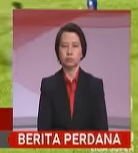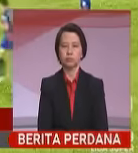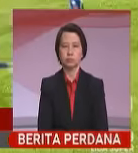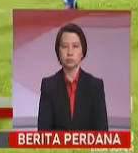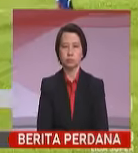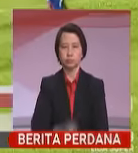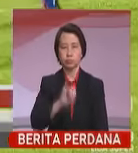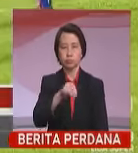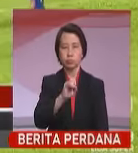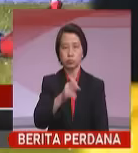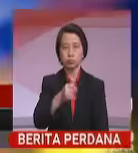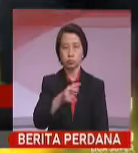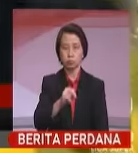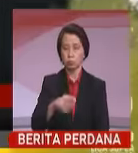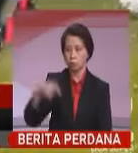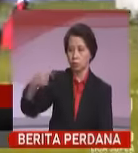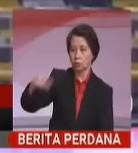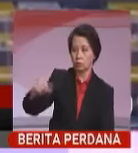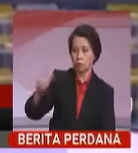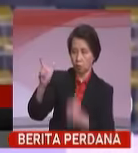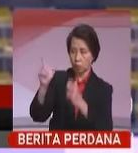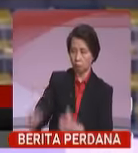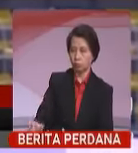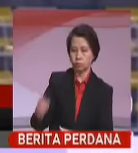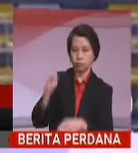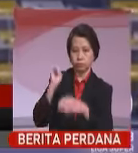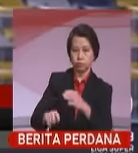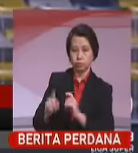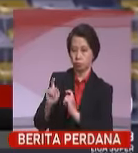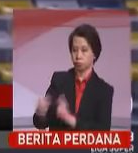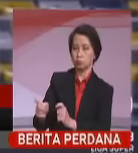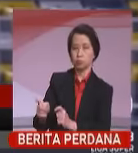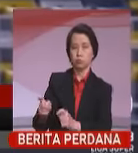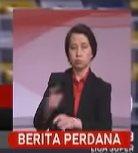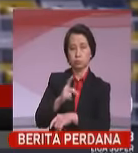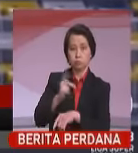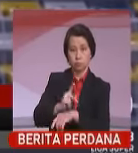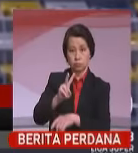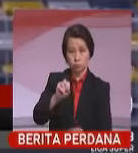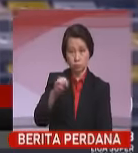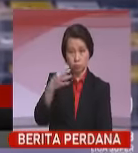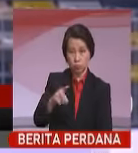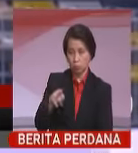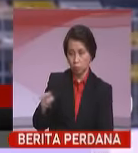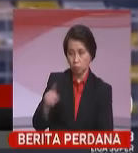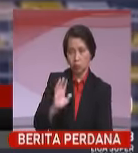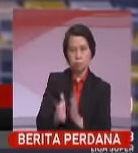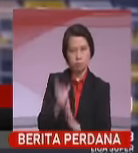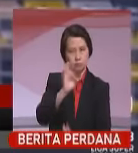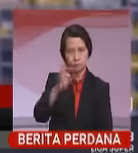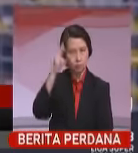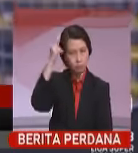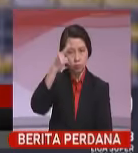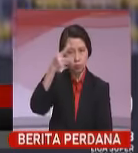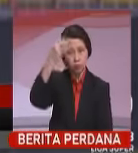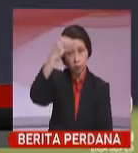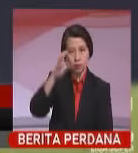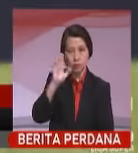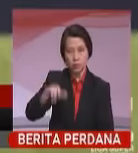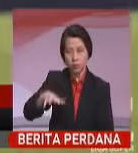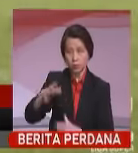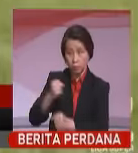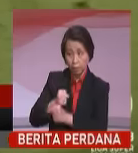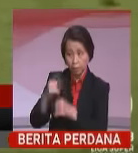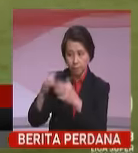Menurut Johan, kualiti yang ada pada penyerang terbaik anugerah bola sepak kebangsaan 2017 itu menjadi salah satu faktor Selangor perlu